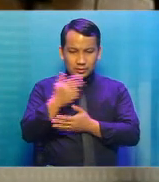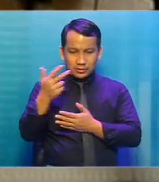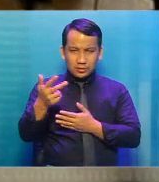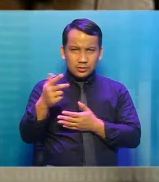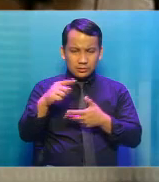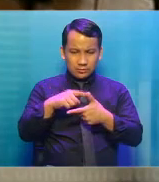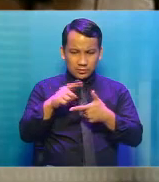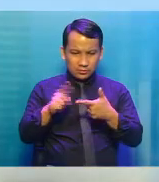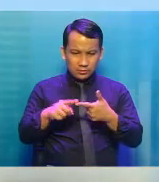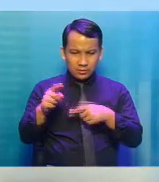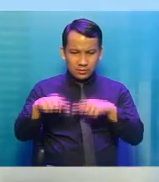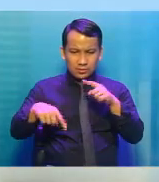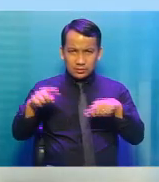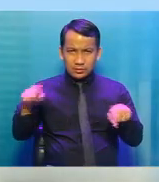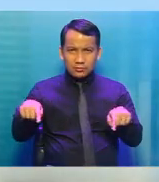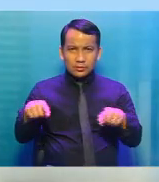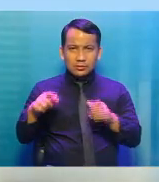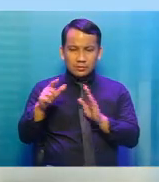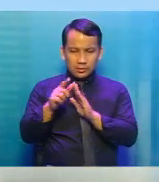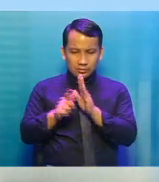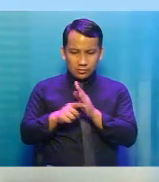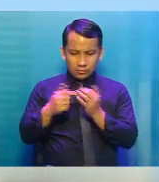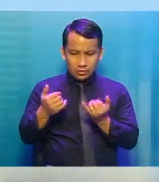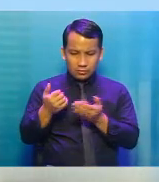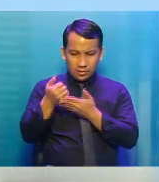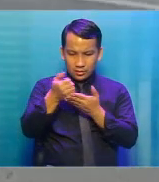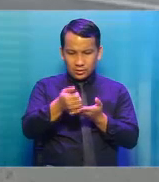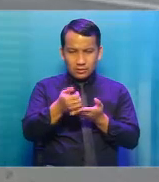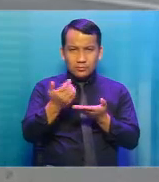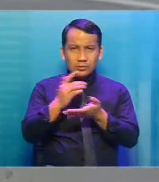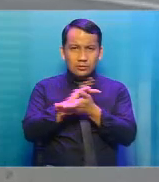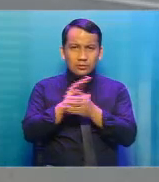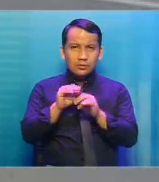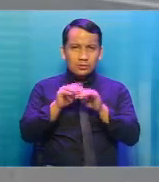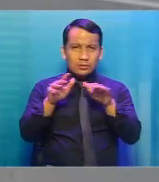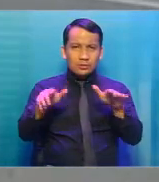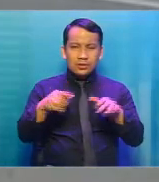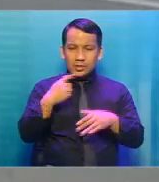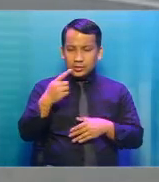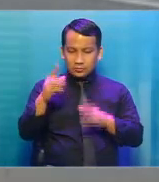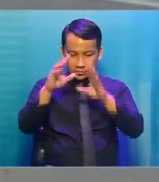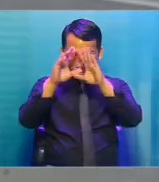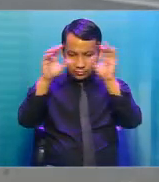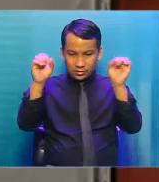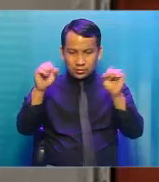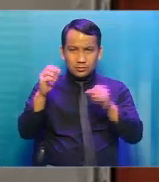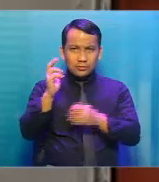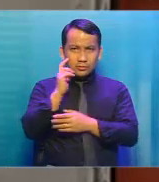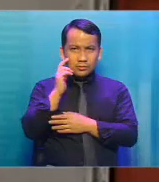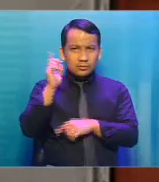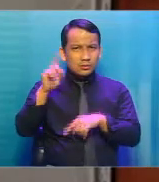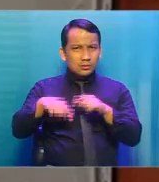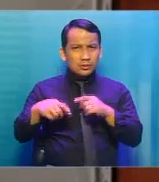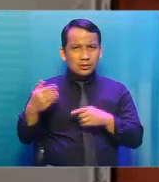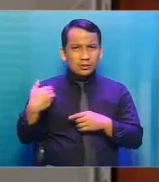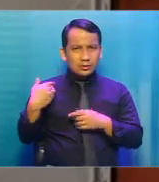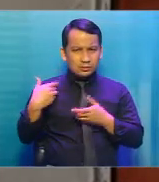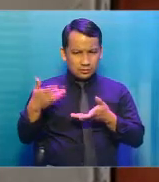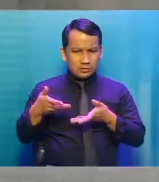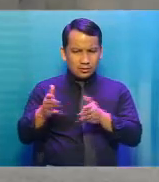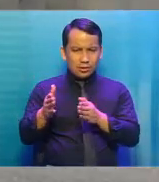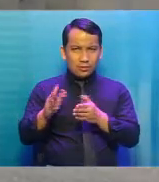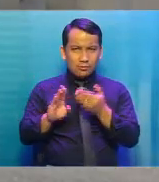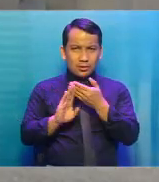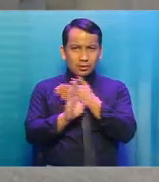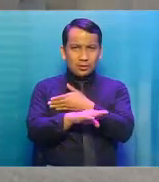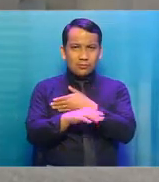mga panukalang batas na makatutulong ngayong pandemya. Kamakailan lang sinabi ni Pangulong Duterte na hindi nito hahayaang